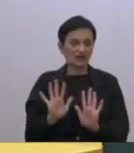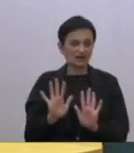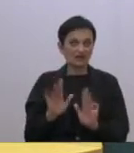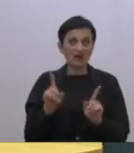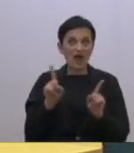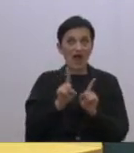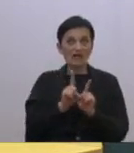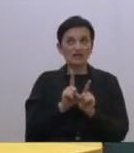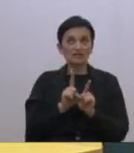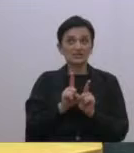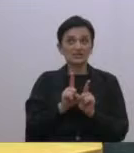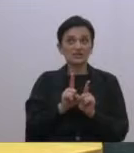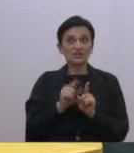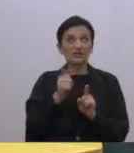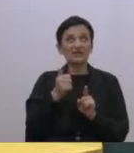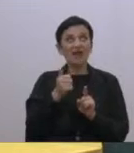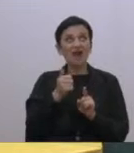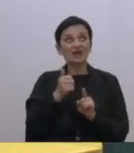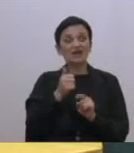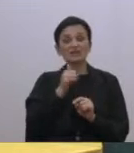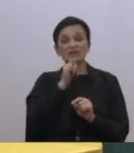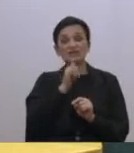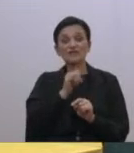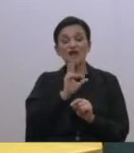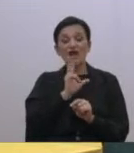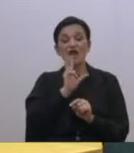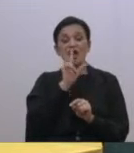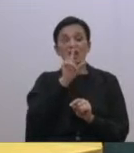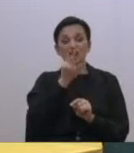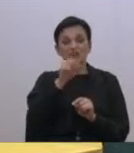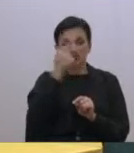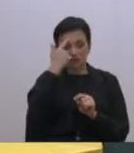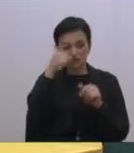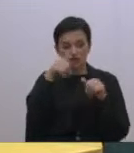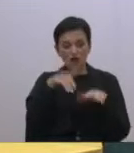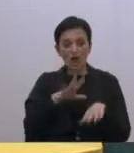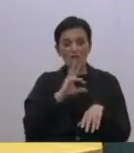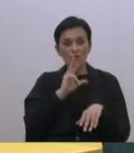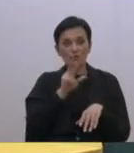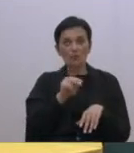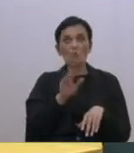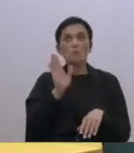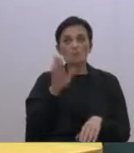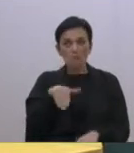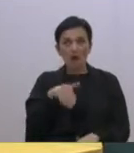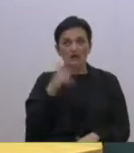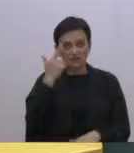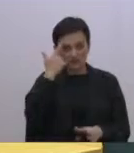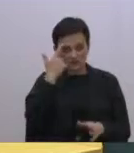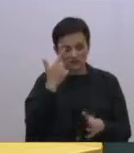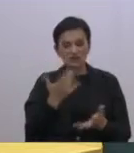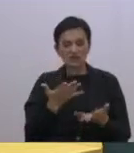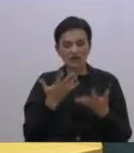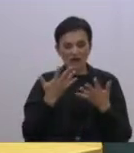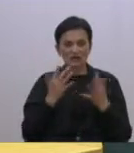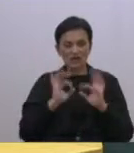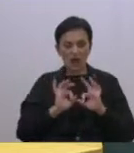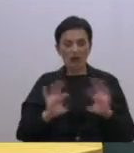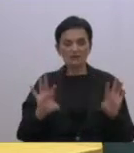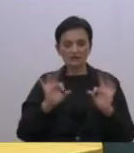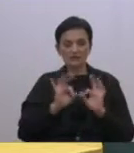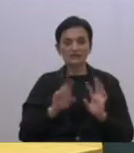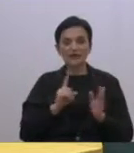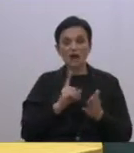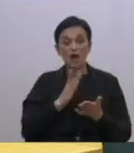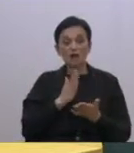იდეის შეიძლება კარგად ვერ გამომივიდა ამის ჩამოყალიბება, მაგრამ მე ვფიქრობ, რომ მაინც გასაგებად აღგიწერეთ, რა